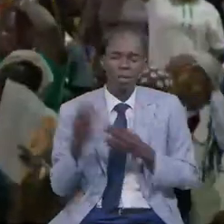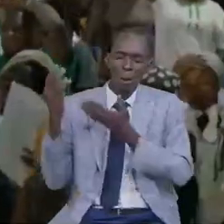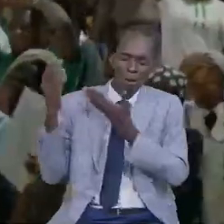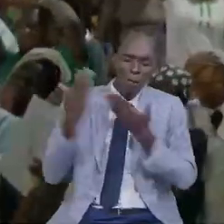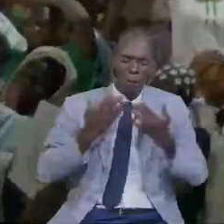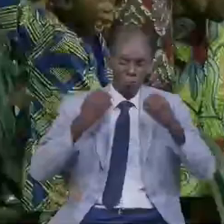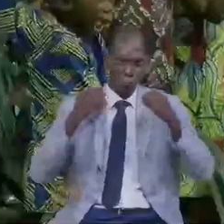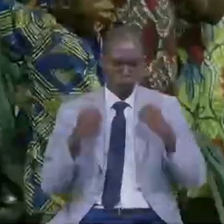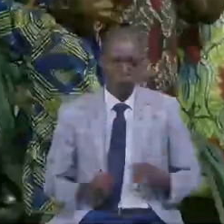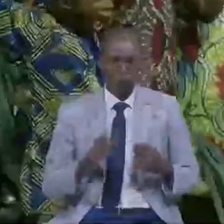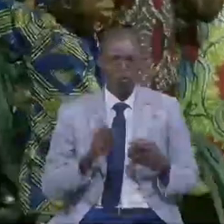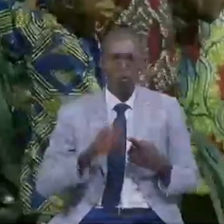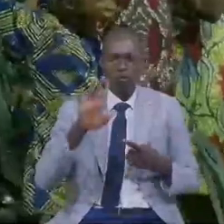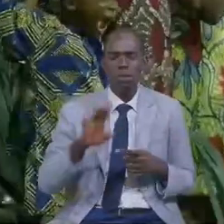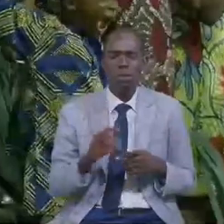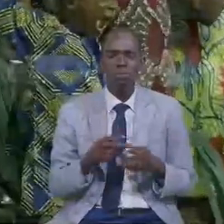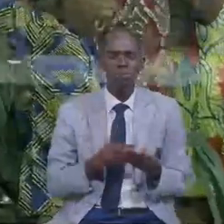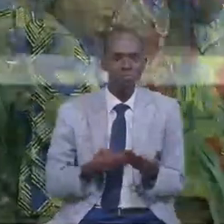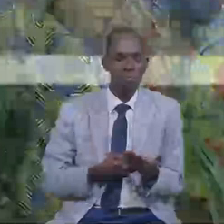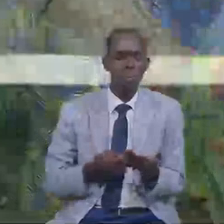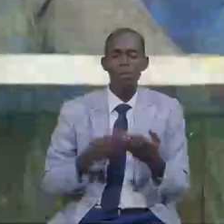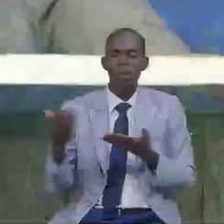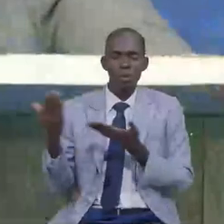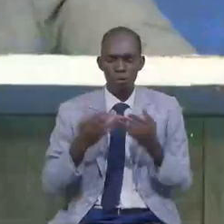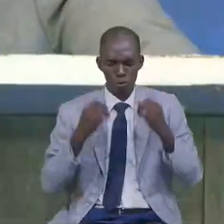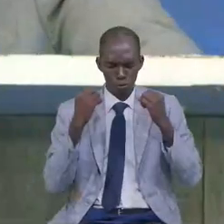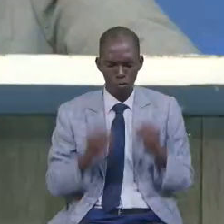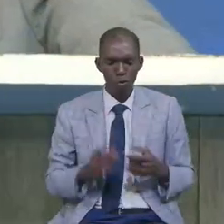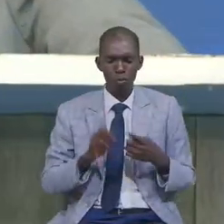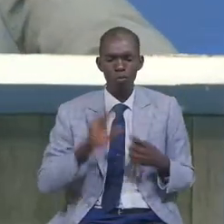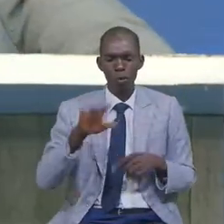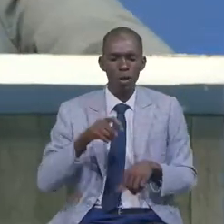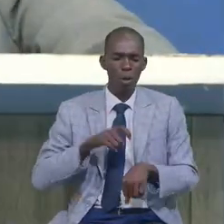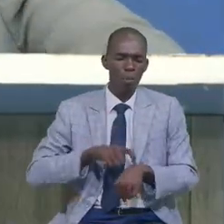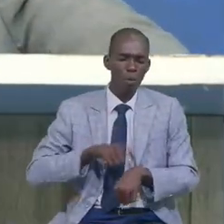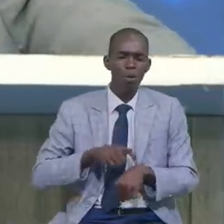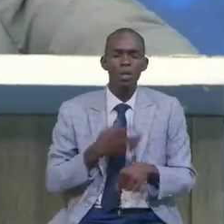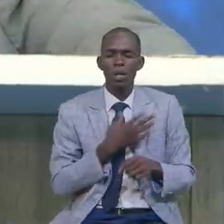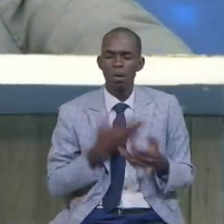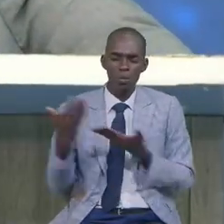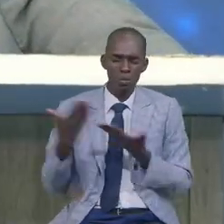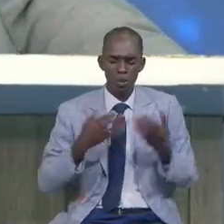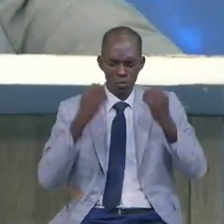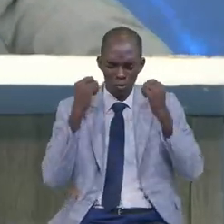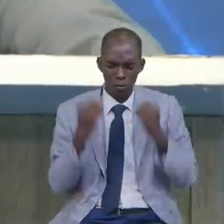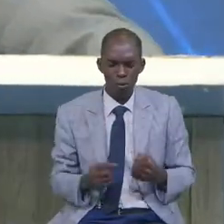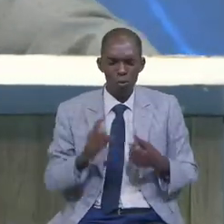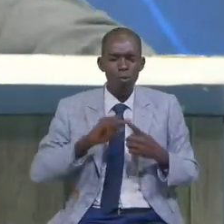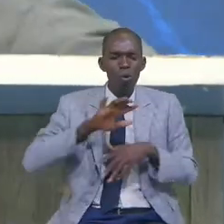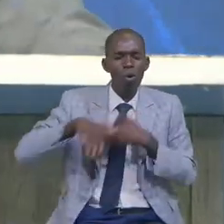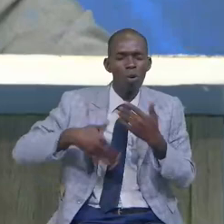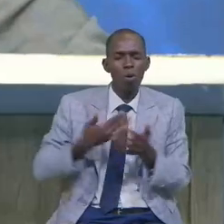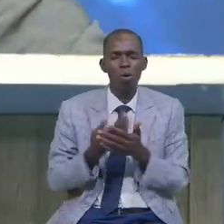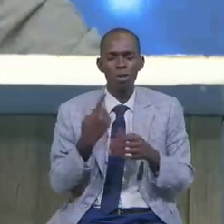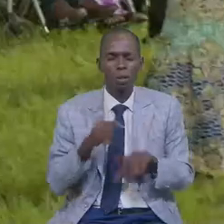force dans leurs jointures et la force dans leurs os. Et la force à tous